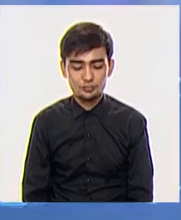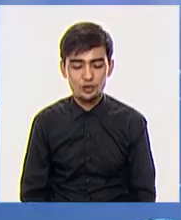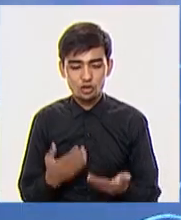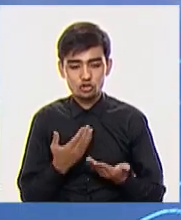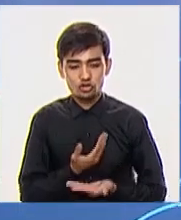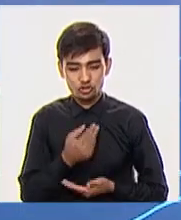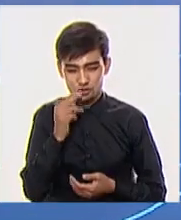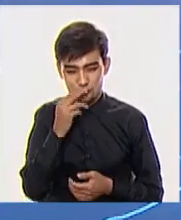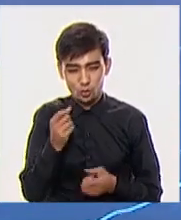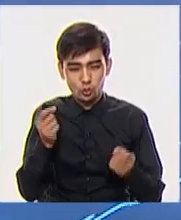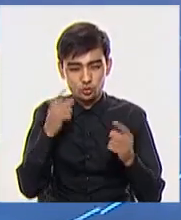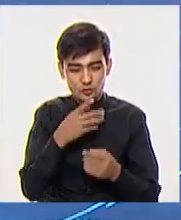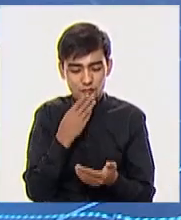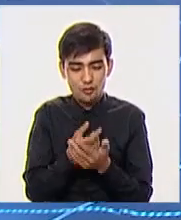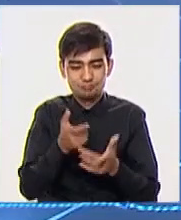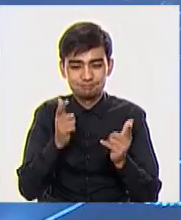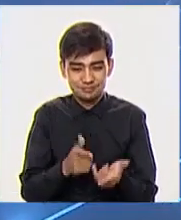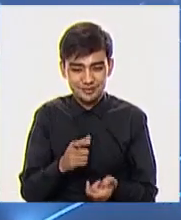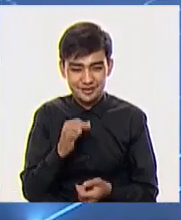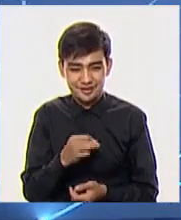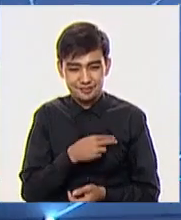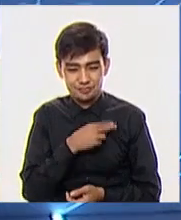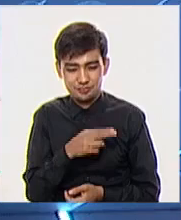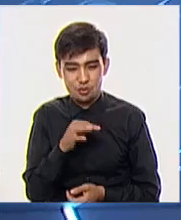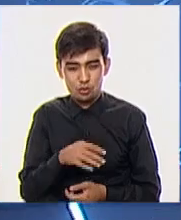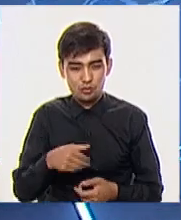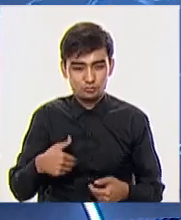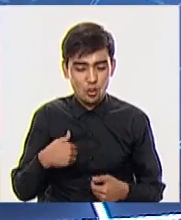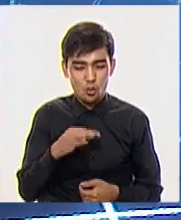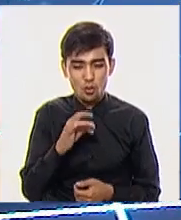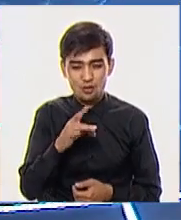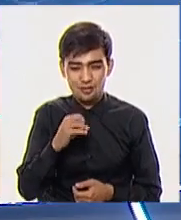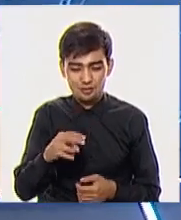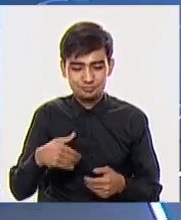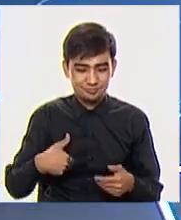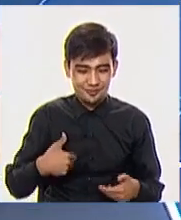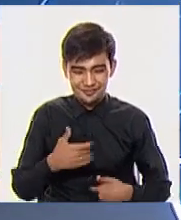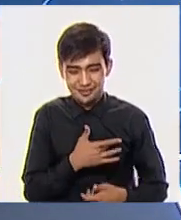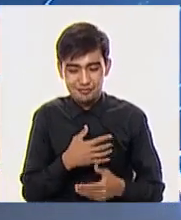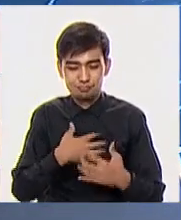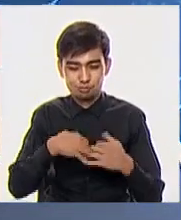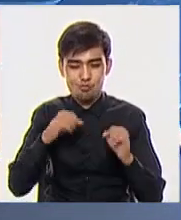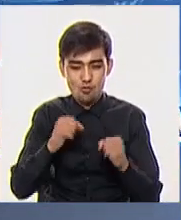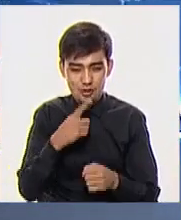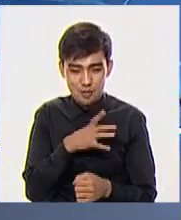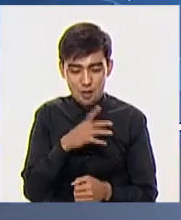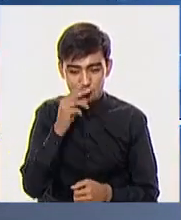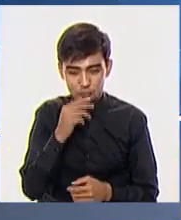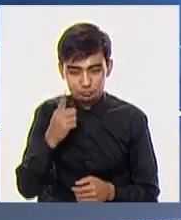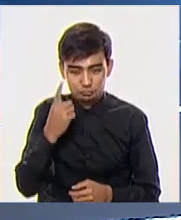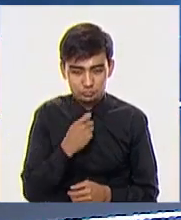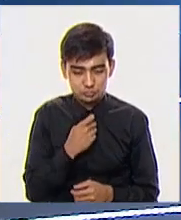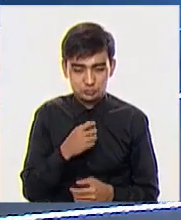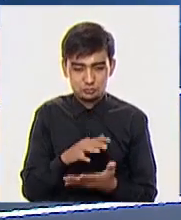Житель Шымкента узнал, что дал свое согласие на посмертное изъятие органов. Несколько дней назад мужчина получил уведомление о